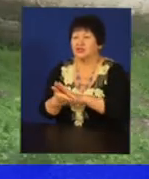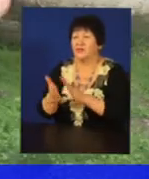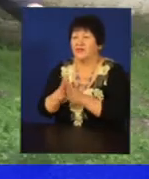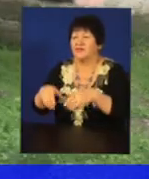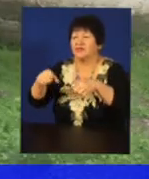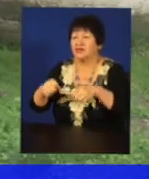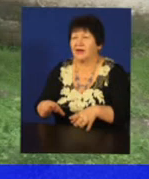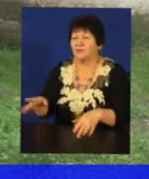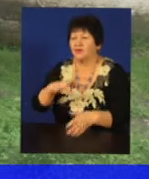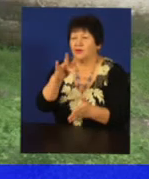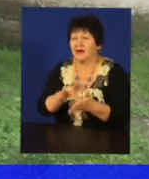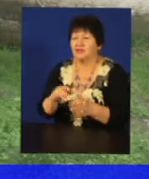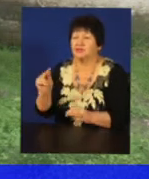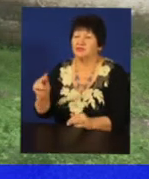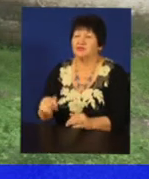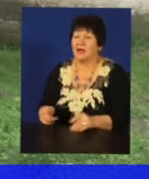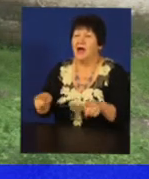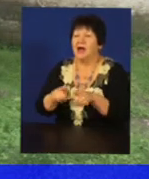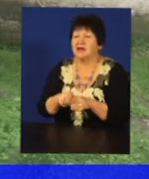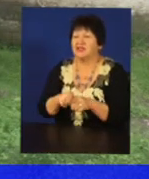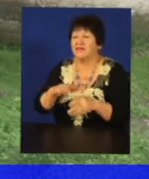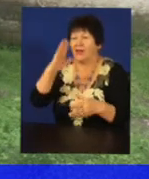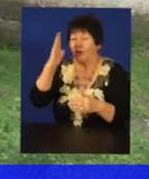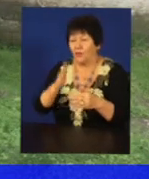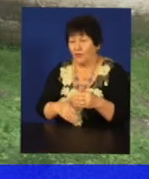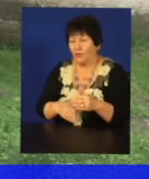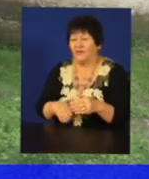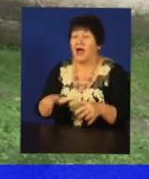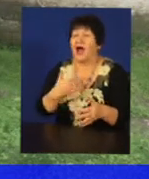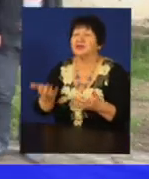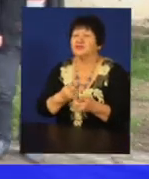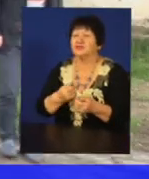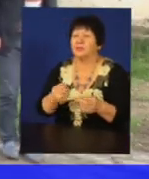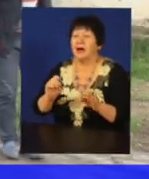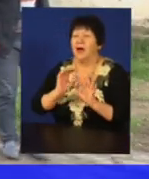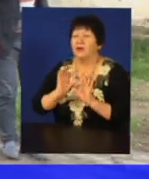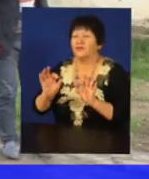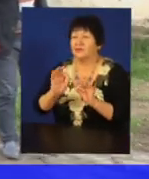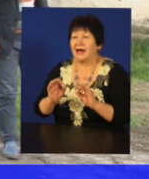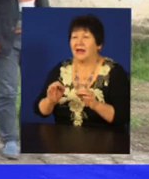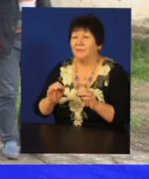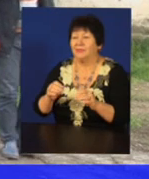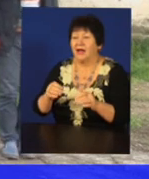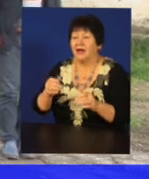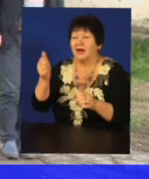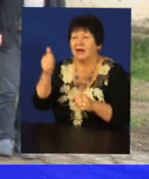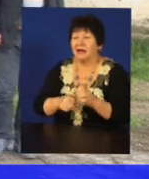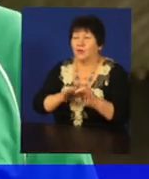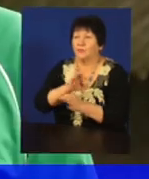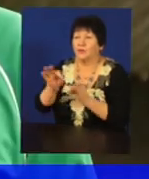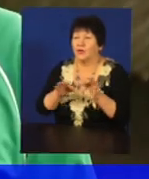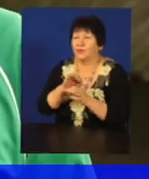și drepturi precum în orașul Cimișlia. La această concluzie s-a ajuns după consultarea populației în cadrul proiectului